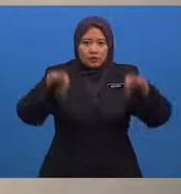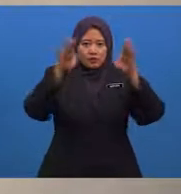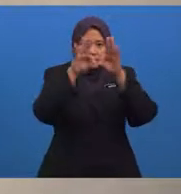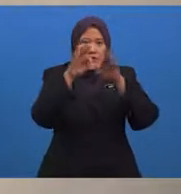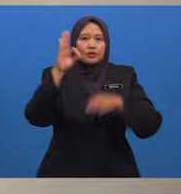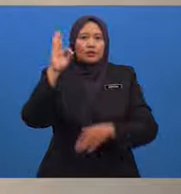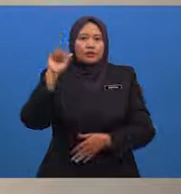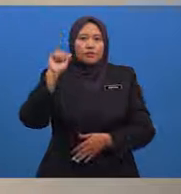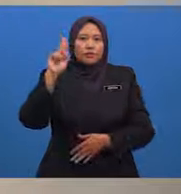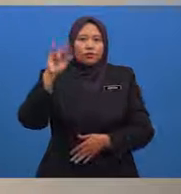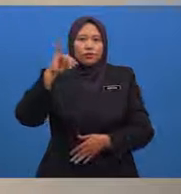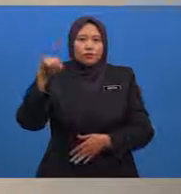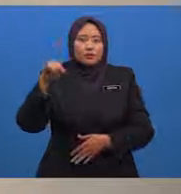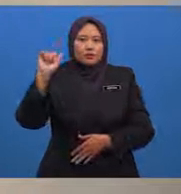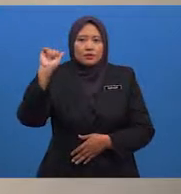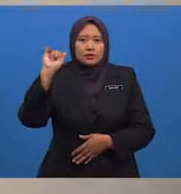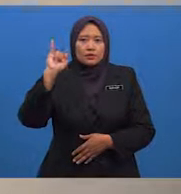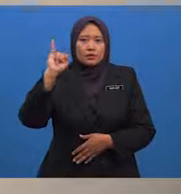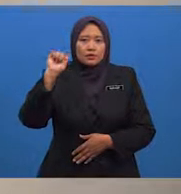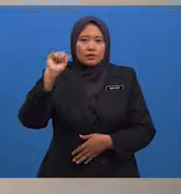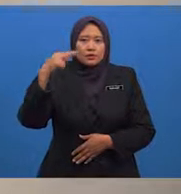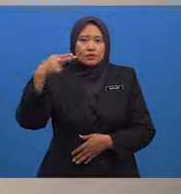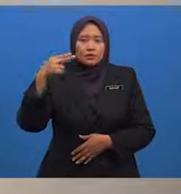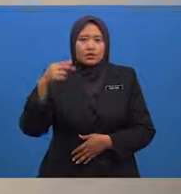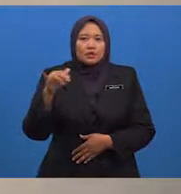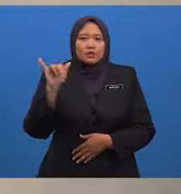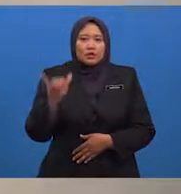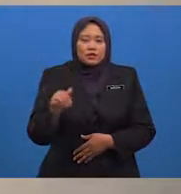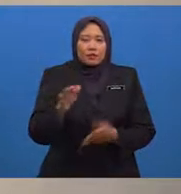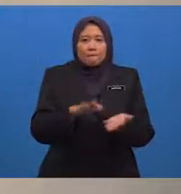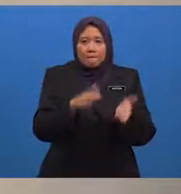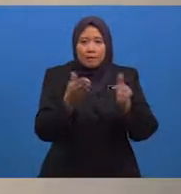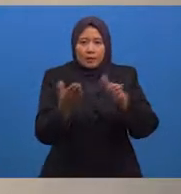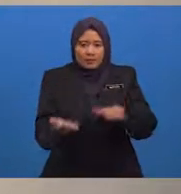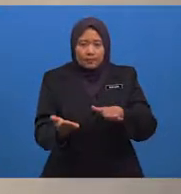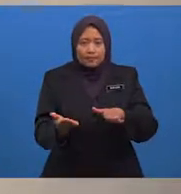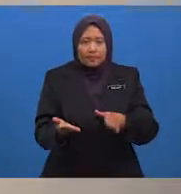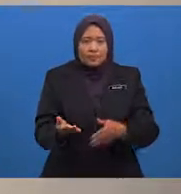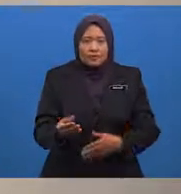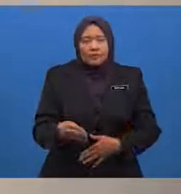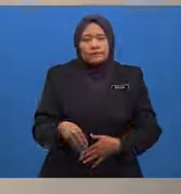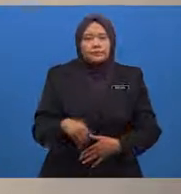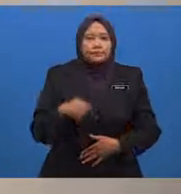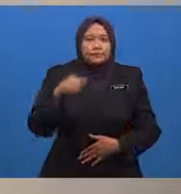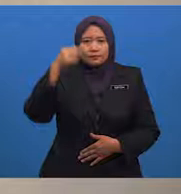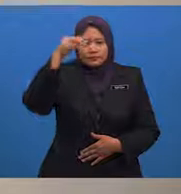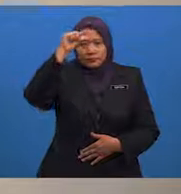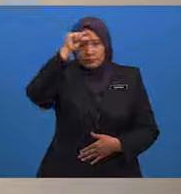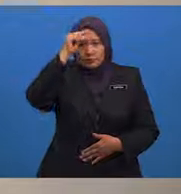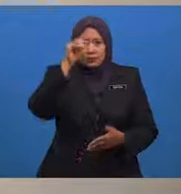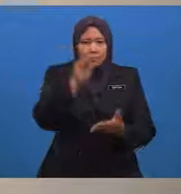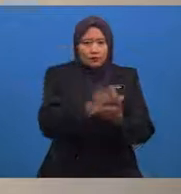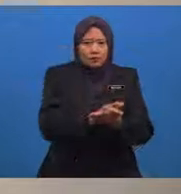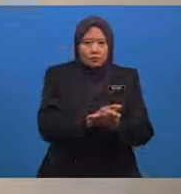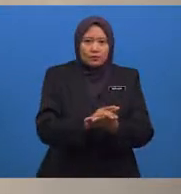tentang Fauziah yang kematian suaminya, Sarjan Akbar, dan berdepan dengan